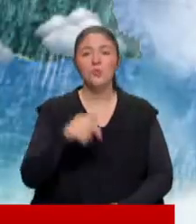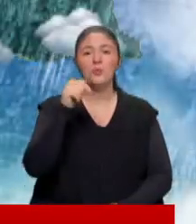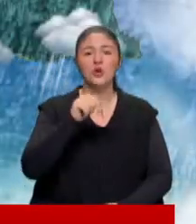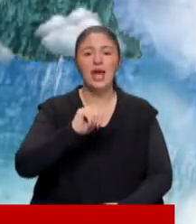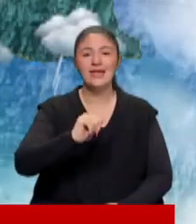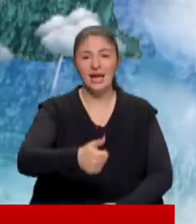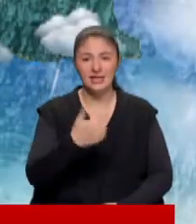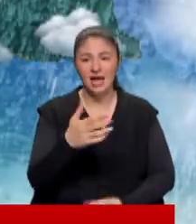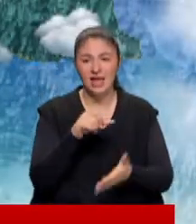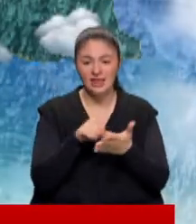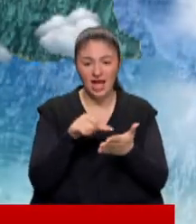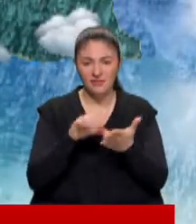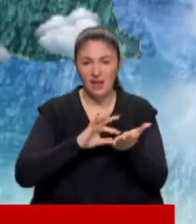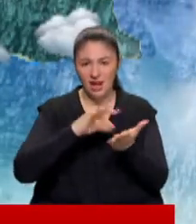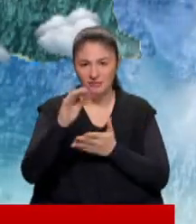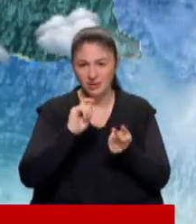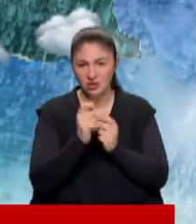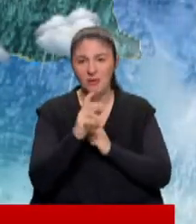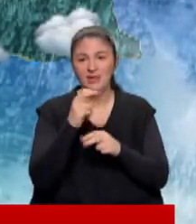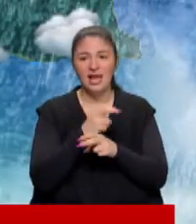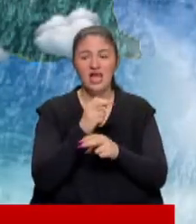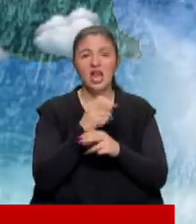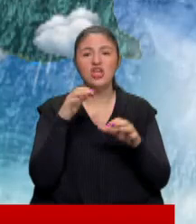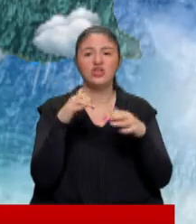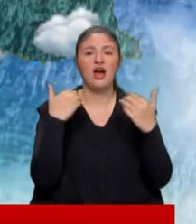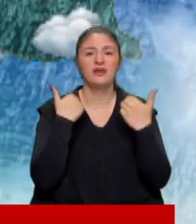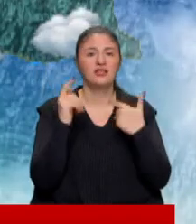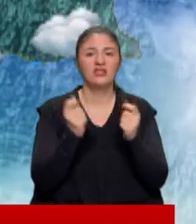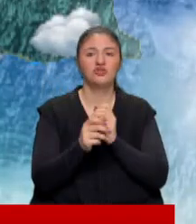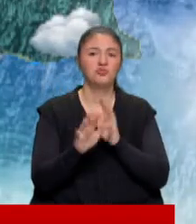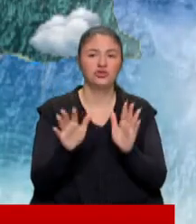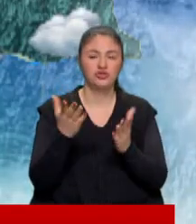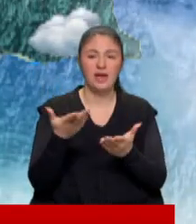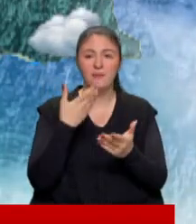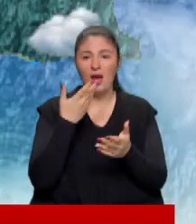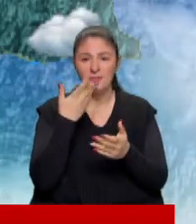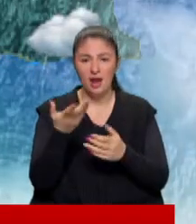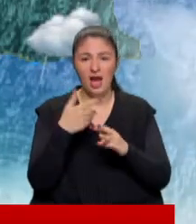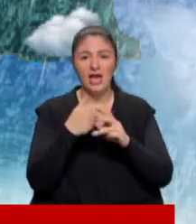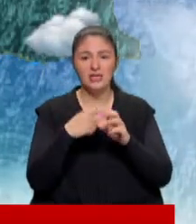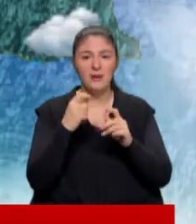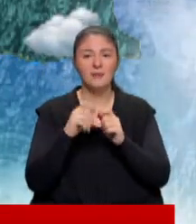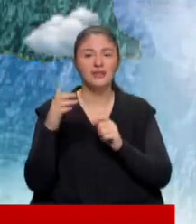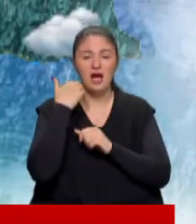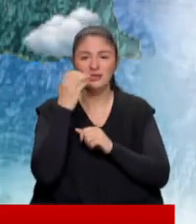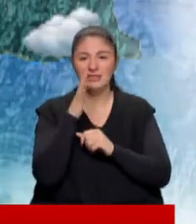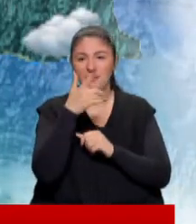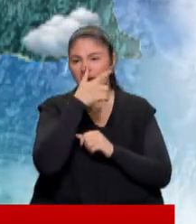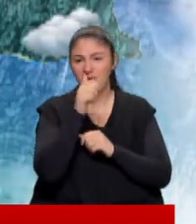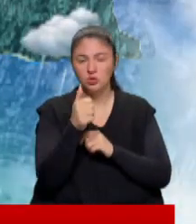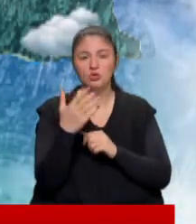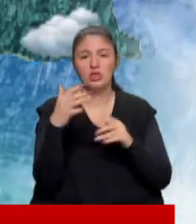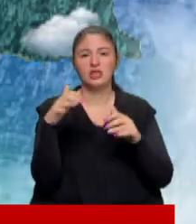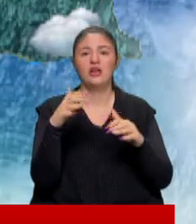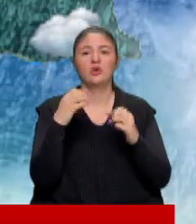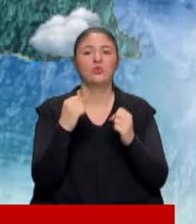Bugünden yarına takvim değişecek ama riskli yağışın adresi değişmeyecek. Marmara, Ege ve Batı Akdeniz'de perşembe günü